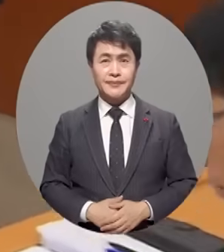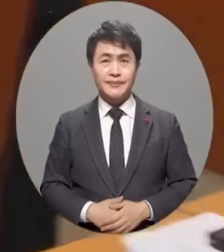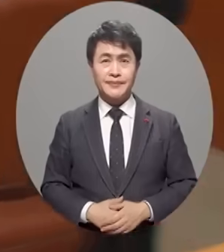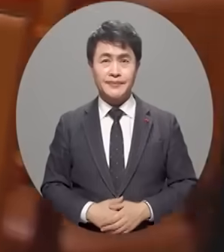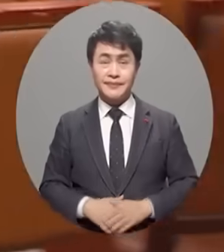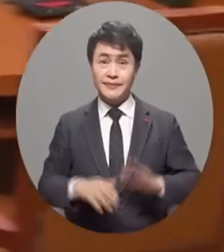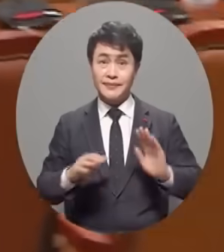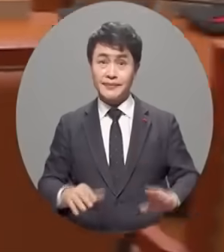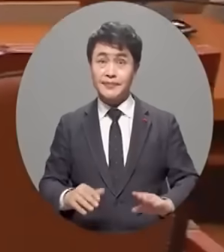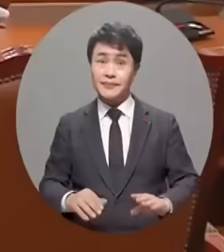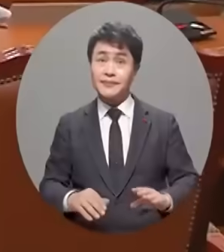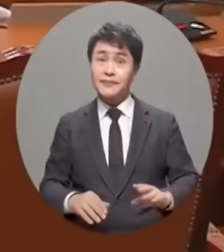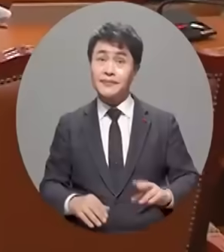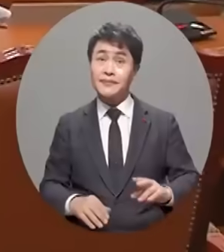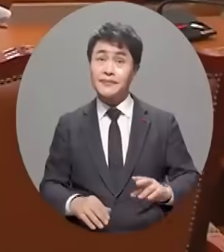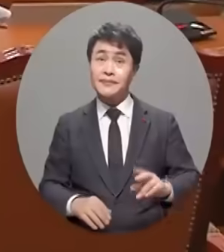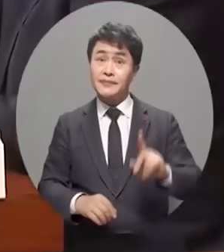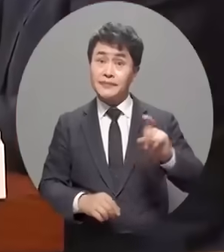지난 18일 국회